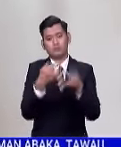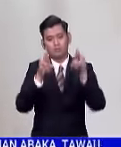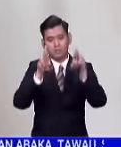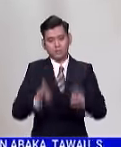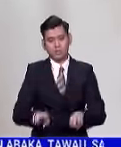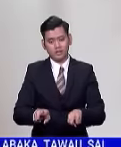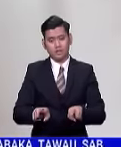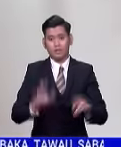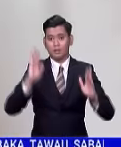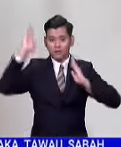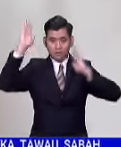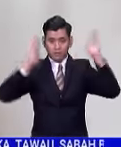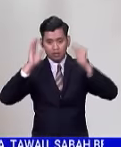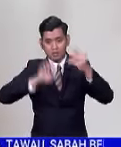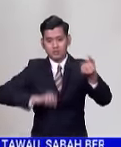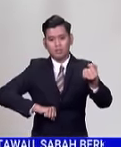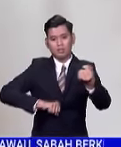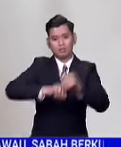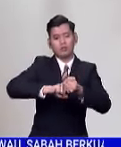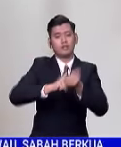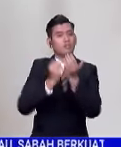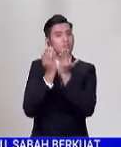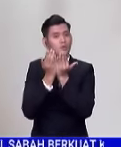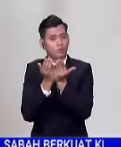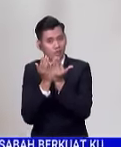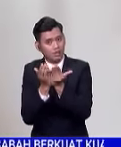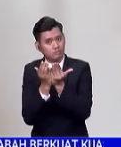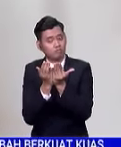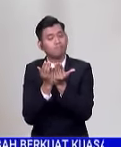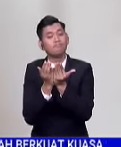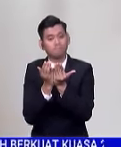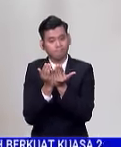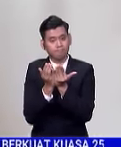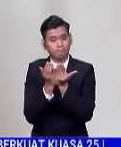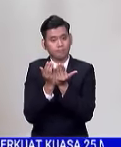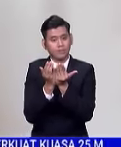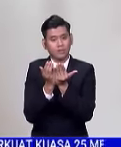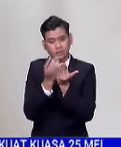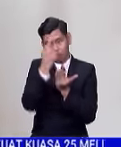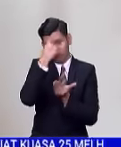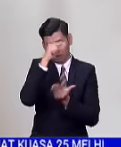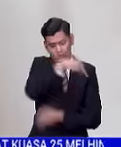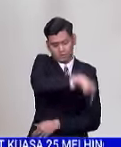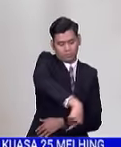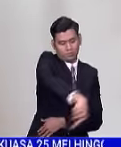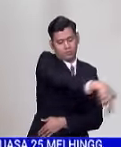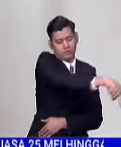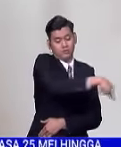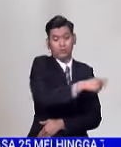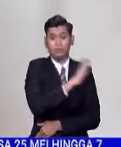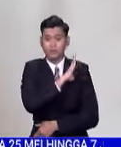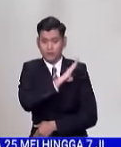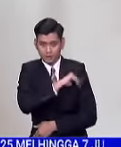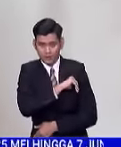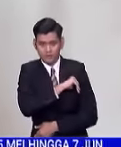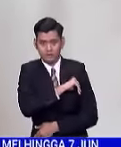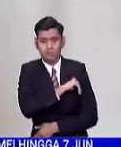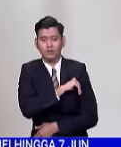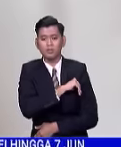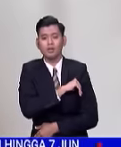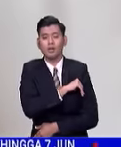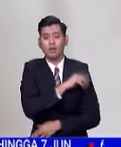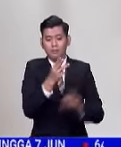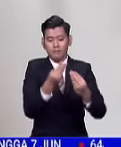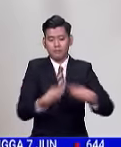untuk memberikan kata-kata sokongan kita dan doa kita kepada sahabat-sahabat kita, saudara-mara kita di Palestin. Masjid itu